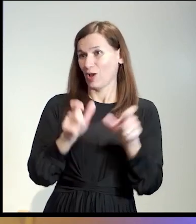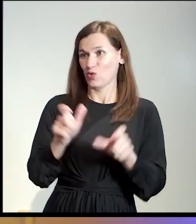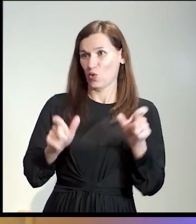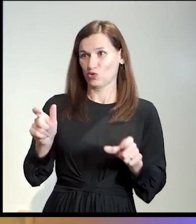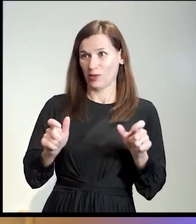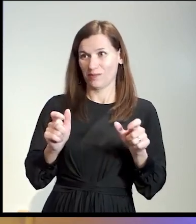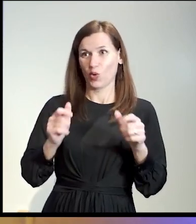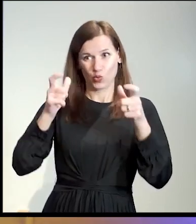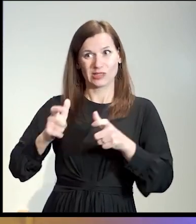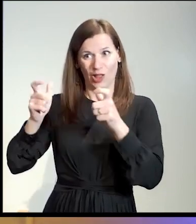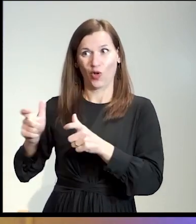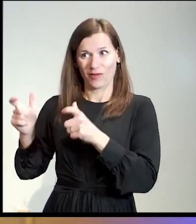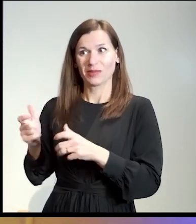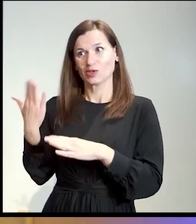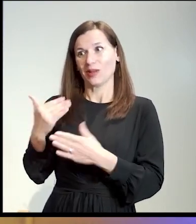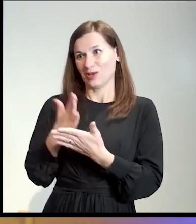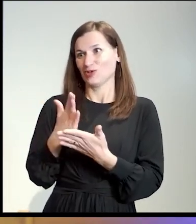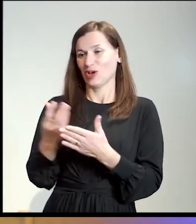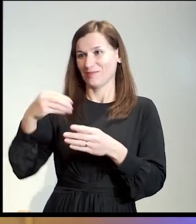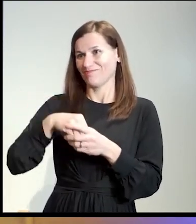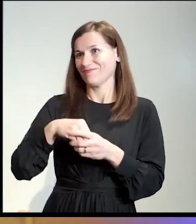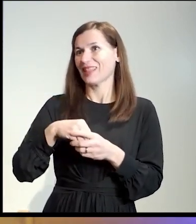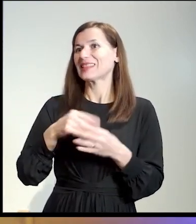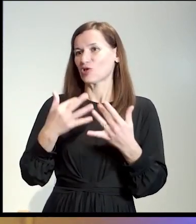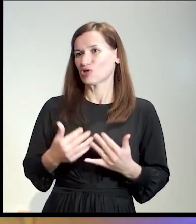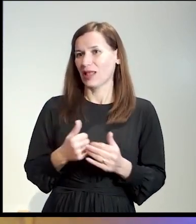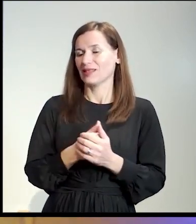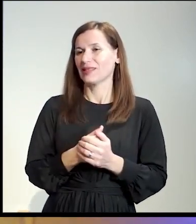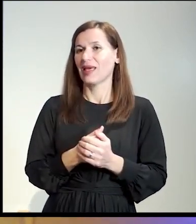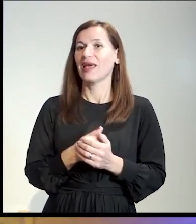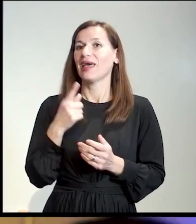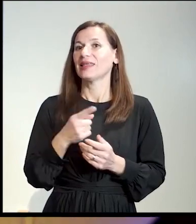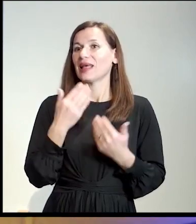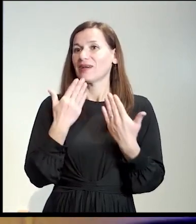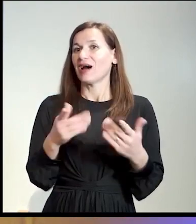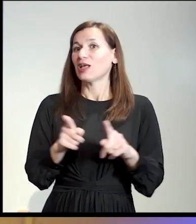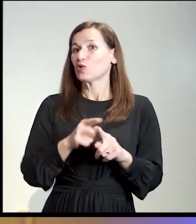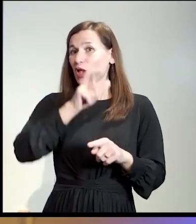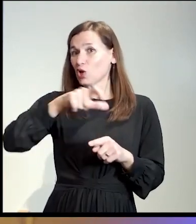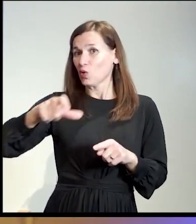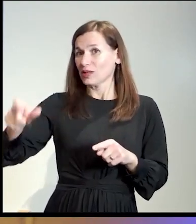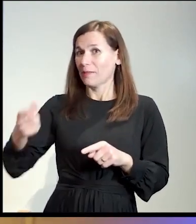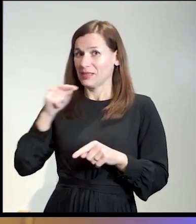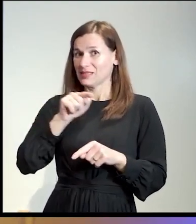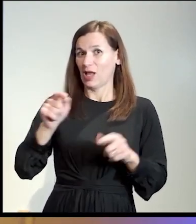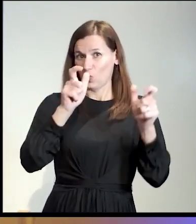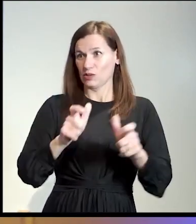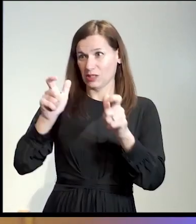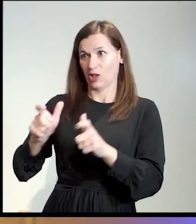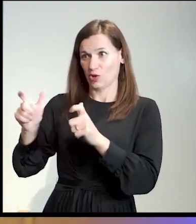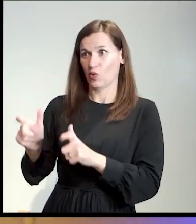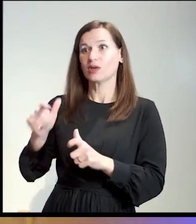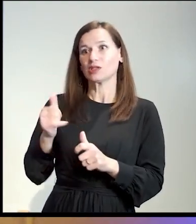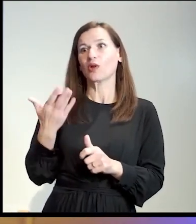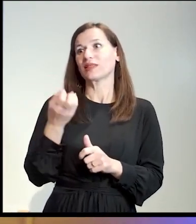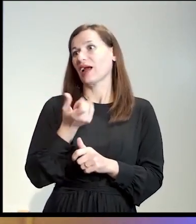že naštete, predvsem pa tudi seveda ljudem iz teh ustanov, ki so nekateri pristali